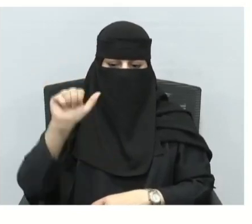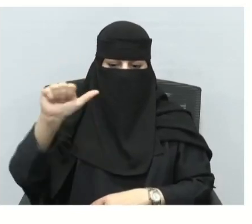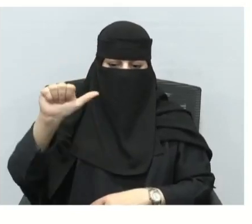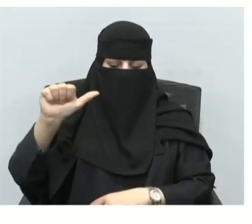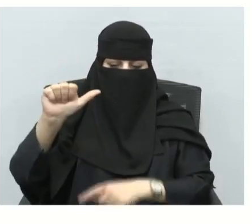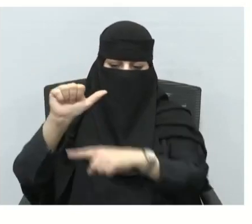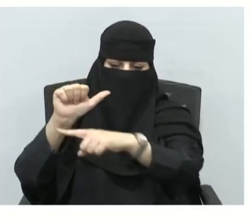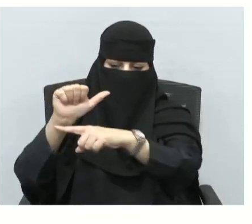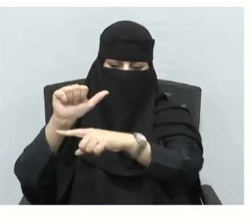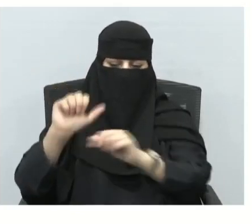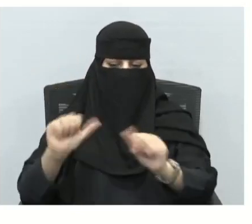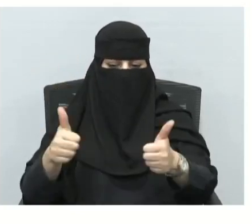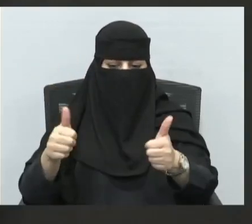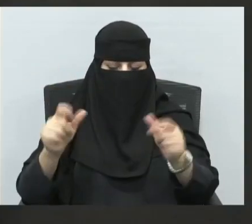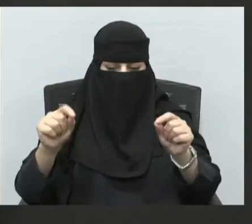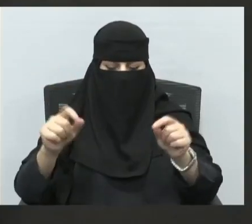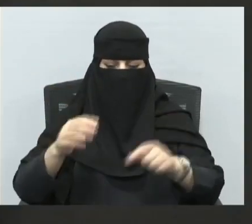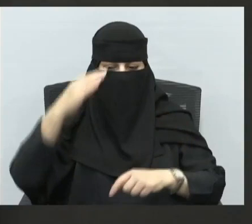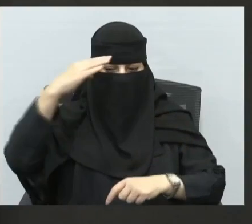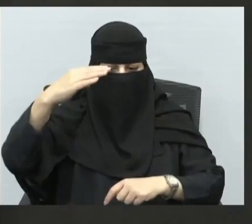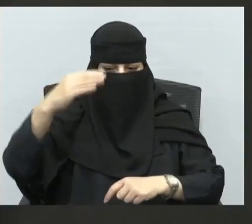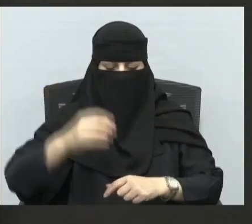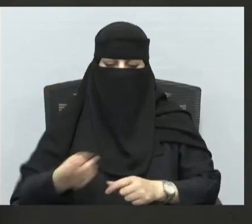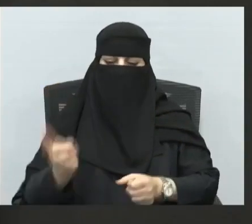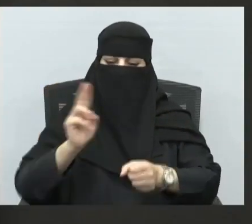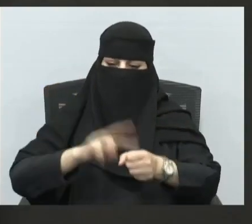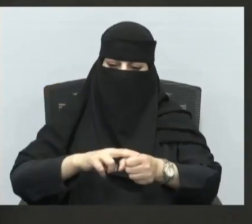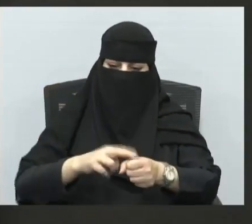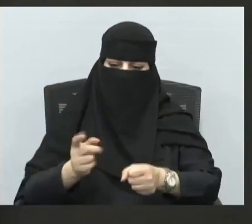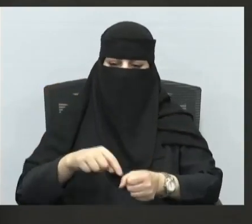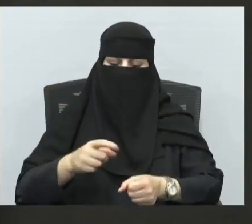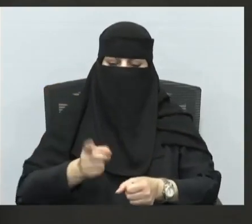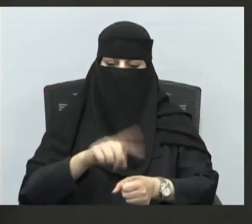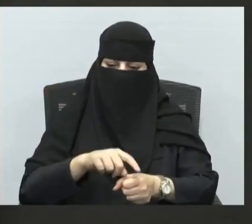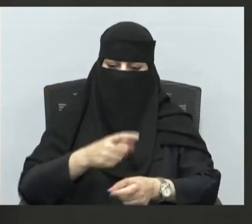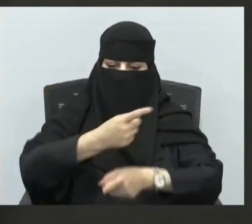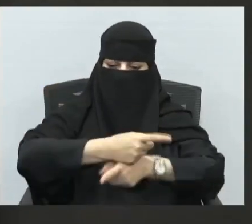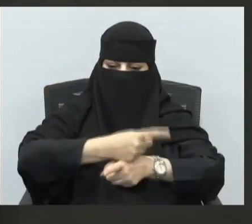الارض ممتاز شكرا لكم سنرد مره اخرى بعد